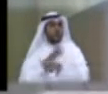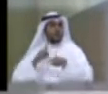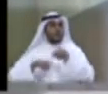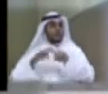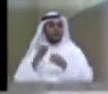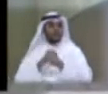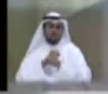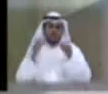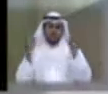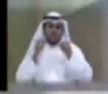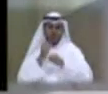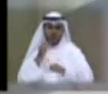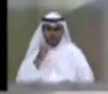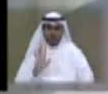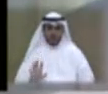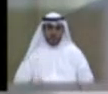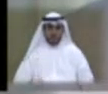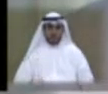هناك عدم